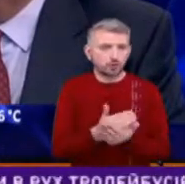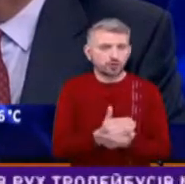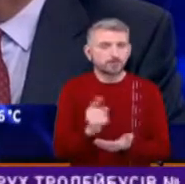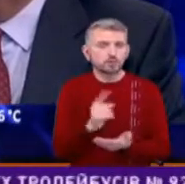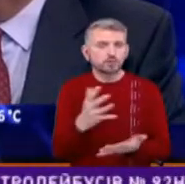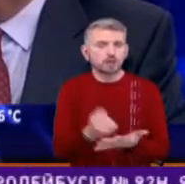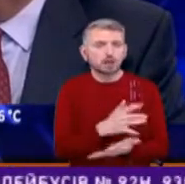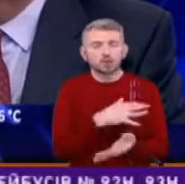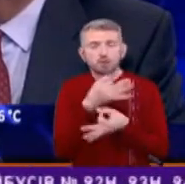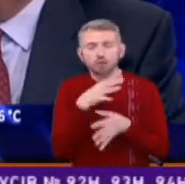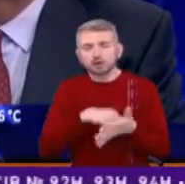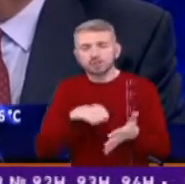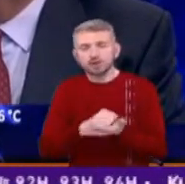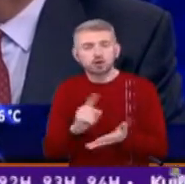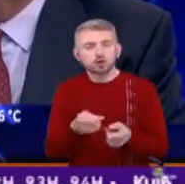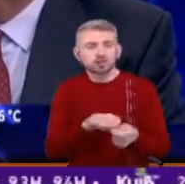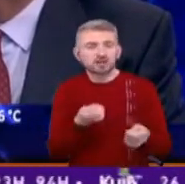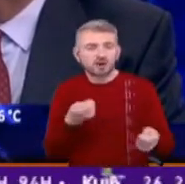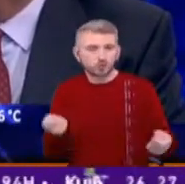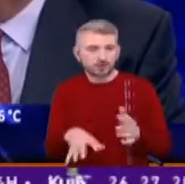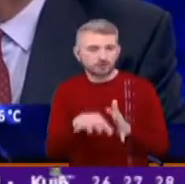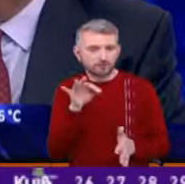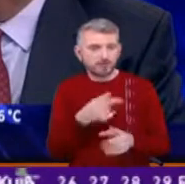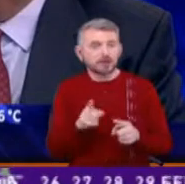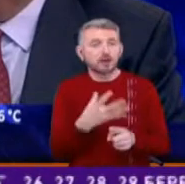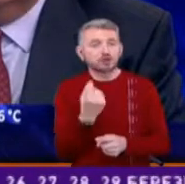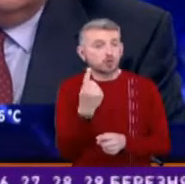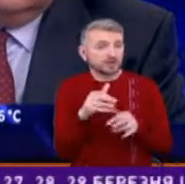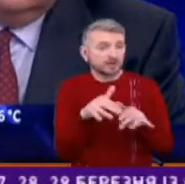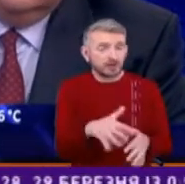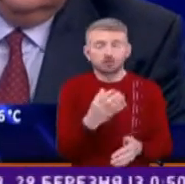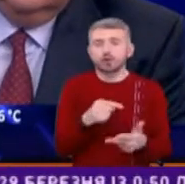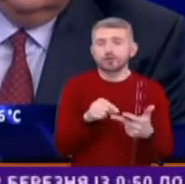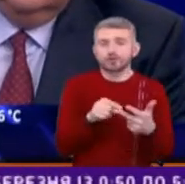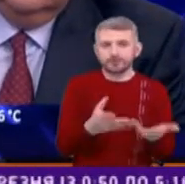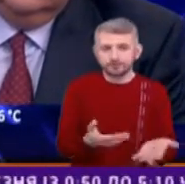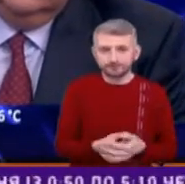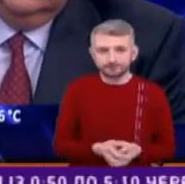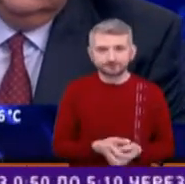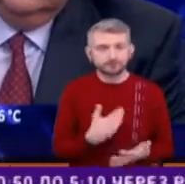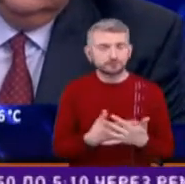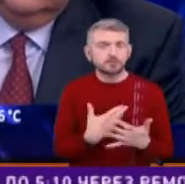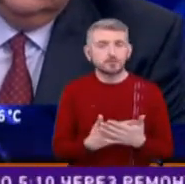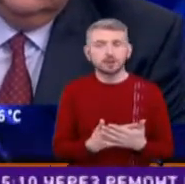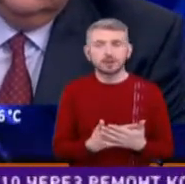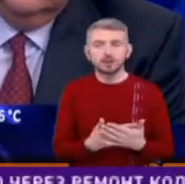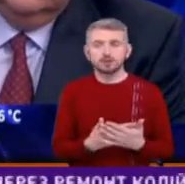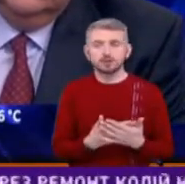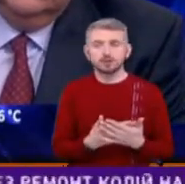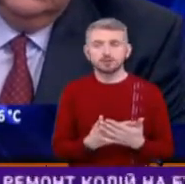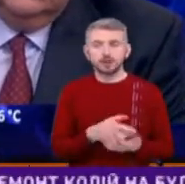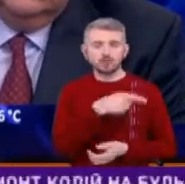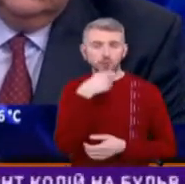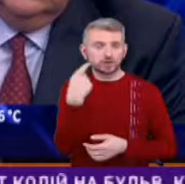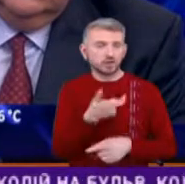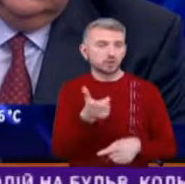знайдені були будь-які приводи, щоб відтягнути цей вибір. Це ще один сценарій. Ще один сценарій існує. Наприклад, в